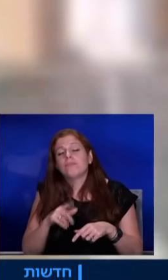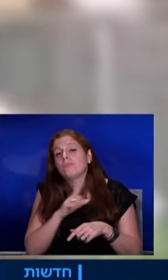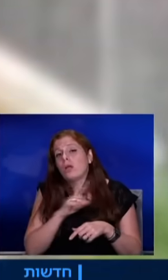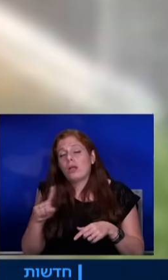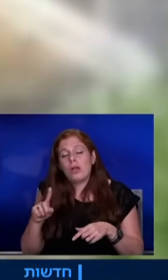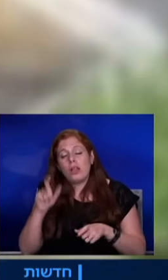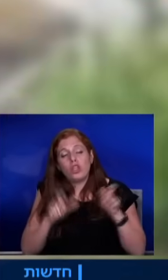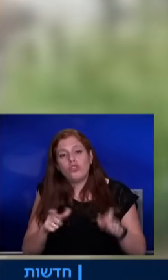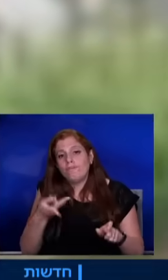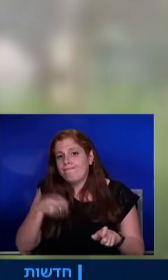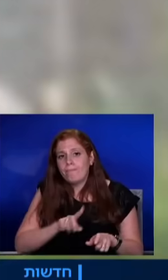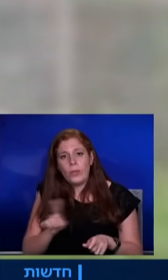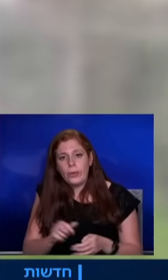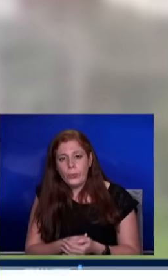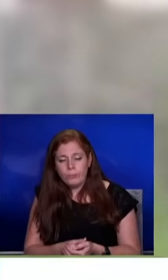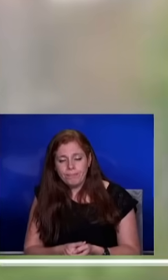לנפגעים בנפש.